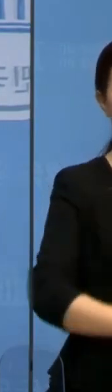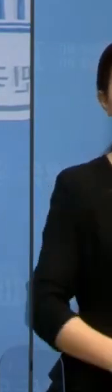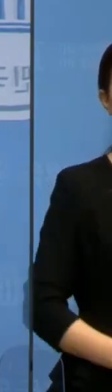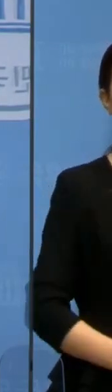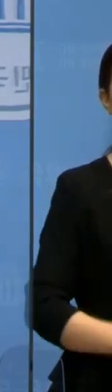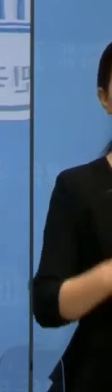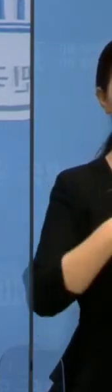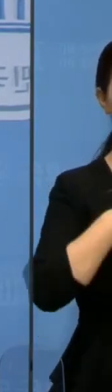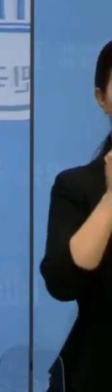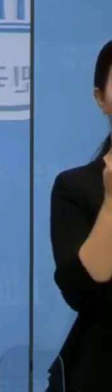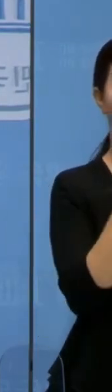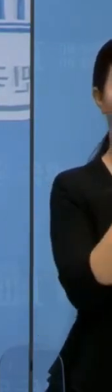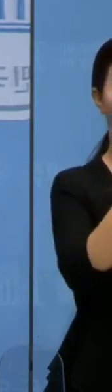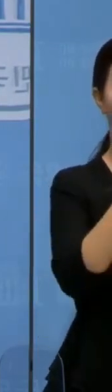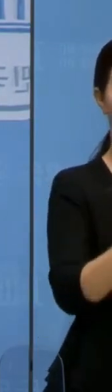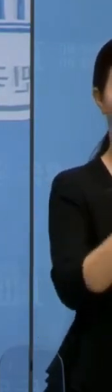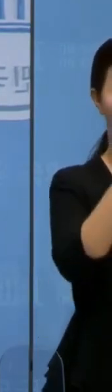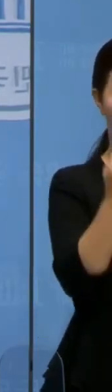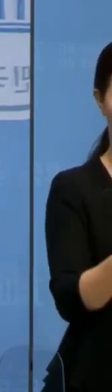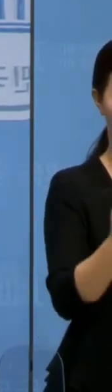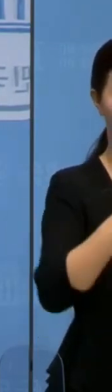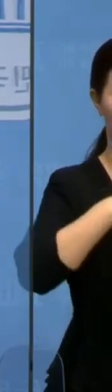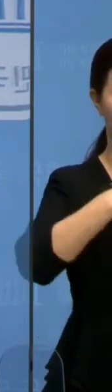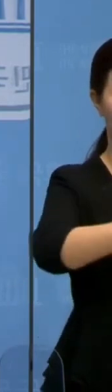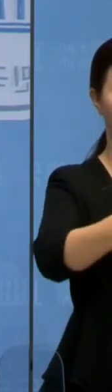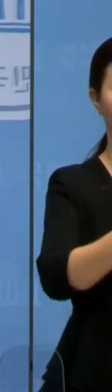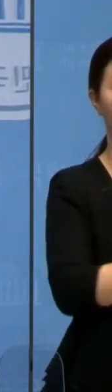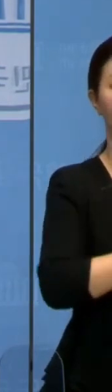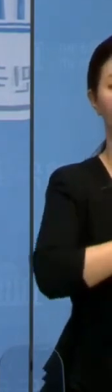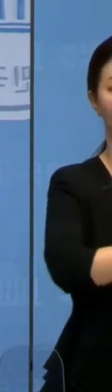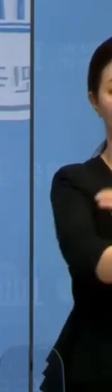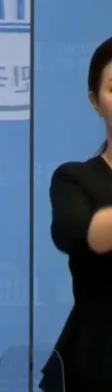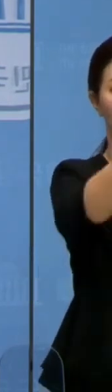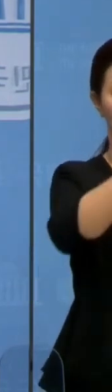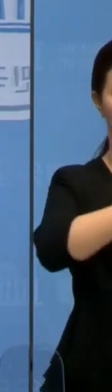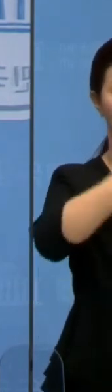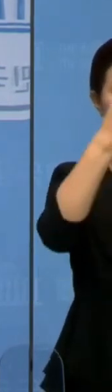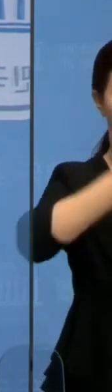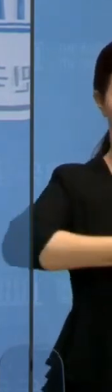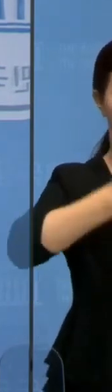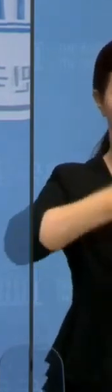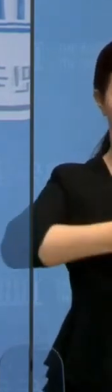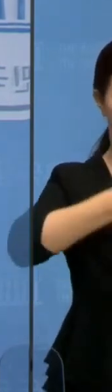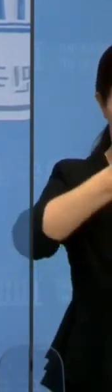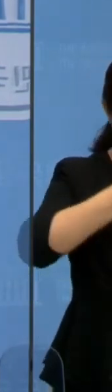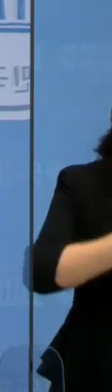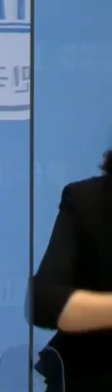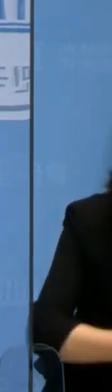저 홍영표를 당대표로 만들어 주십시오. 감사합니다.